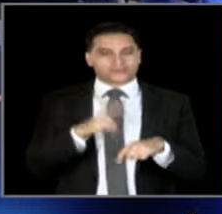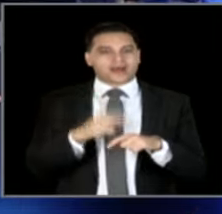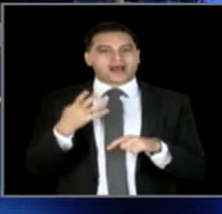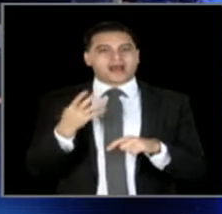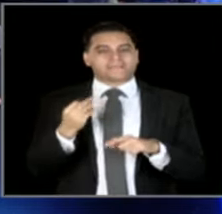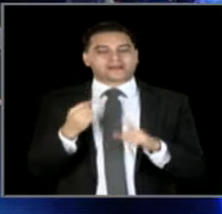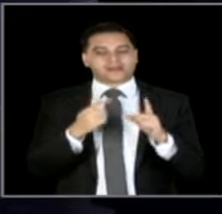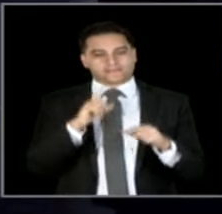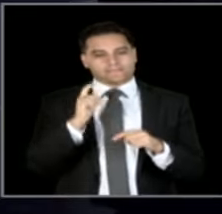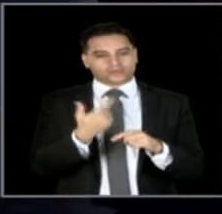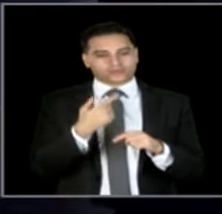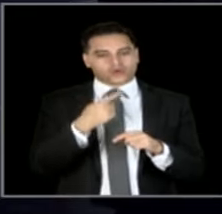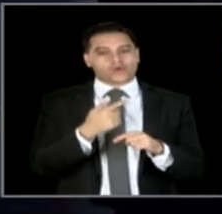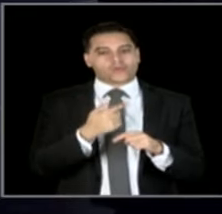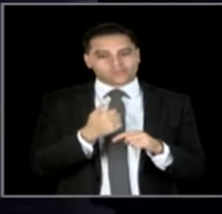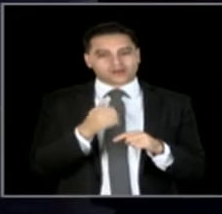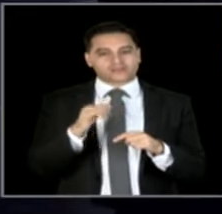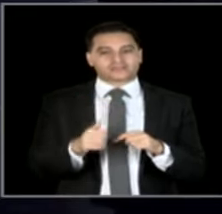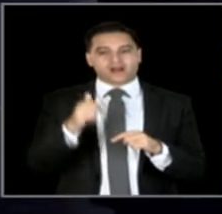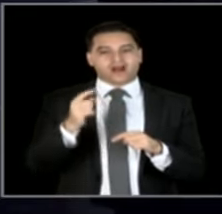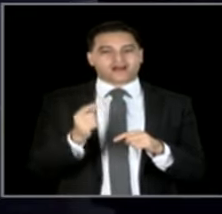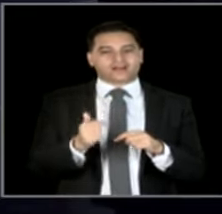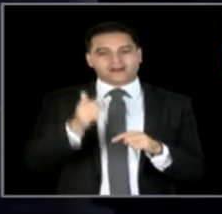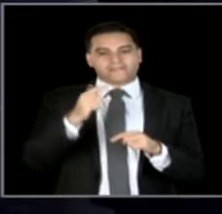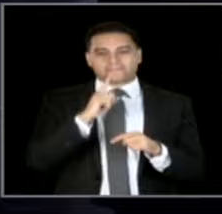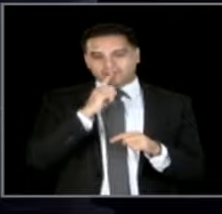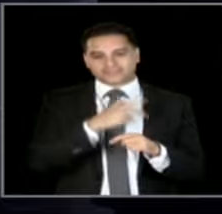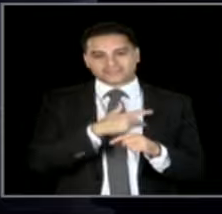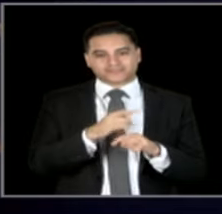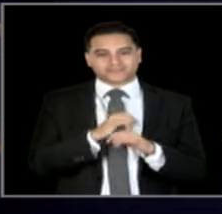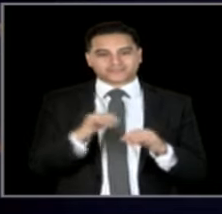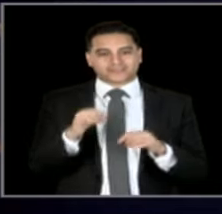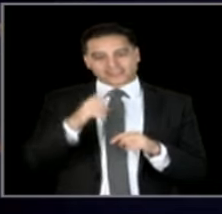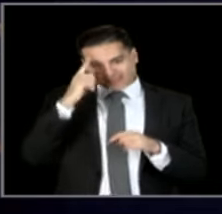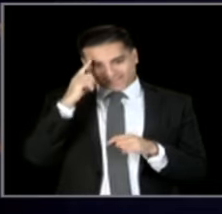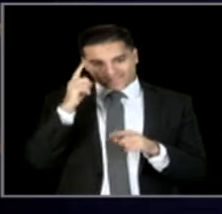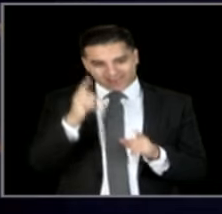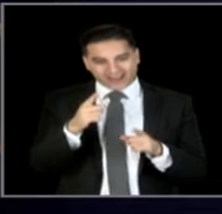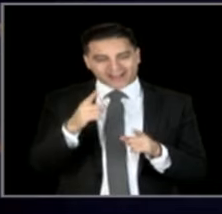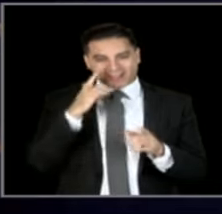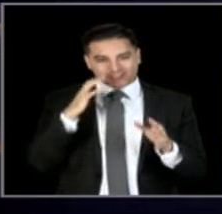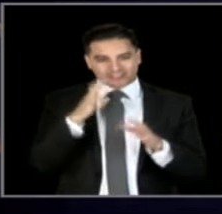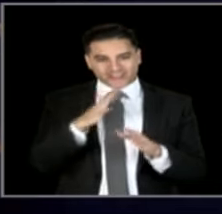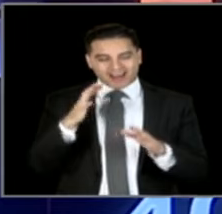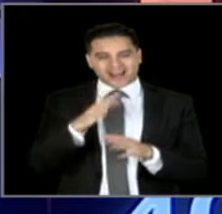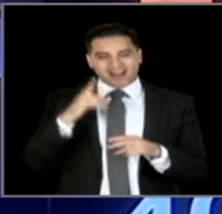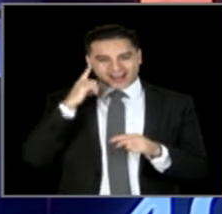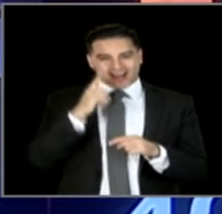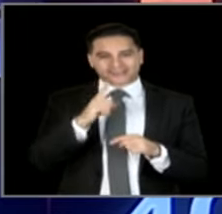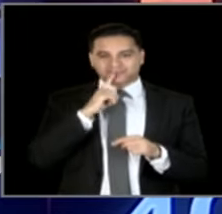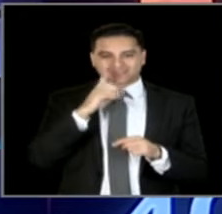جامعة المنصورة. يارا كانت عندك الإجابة ولكن الاسم كان طاير جدا. أنت فاكرة الشكل مش قادرة تفتكر